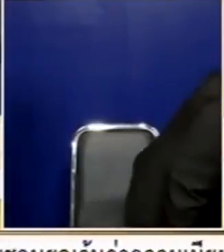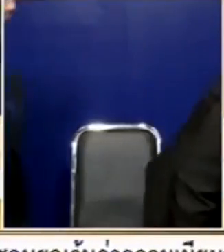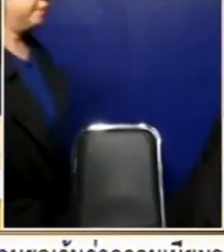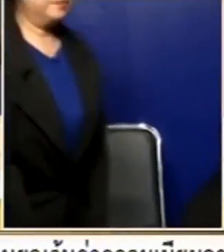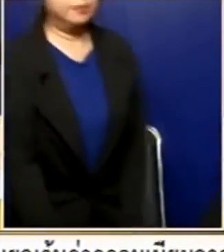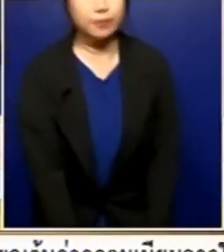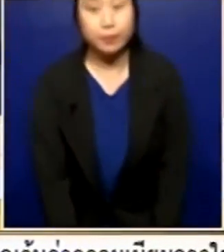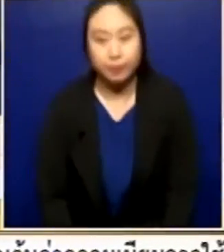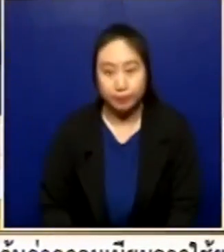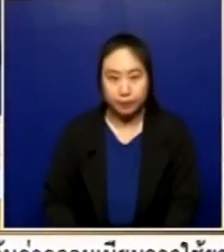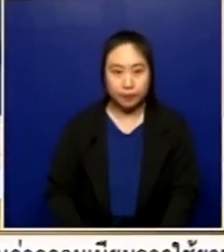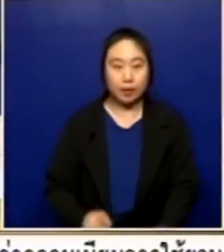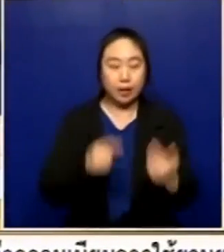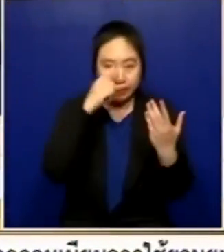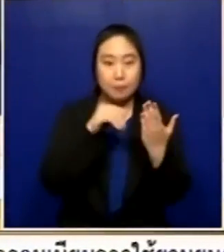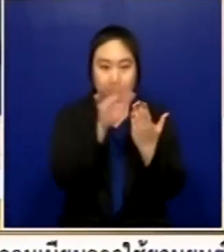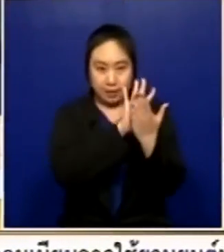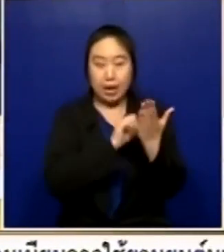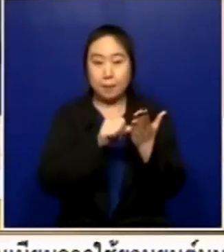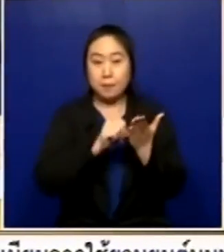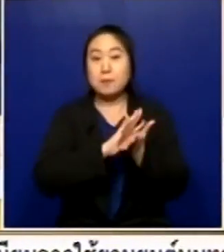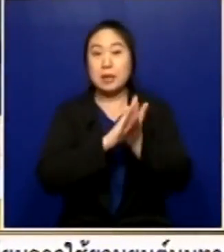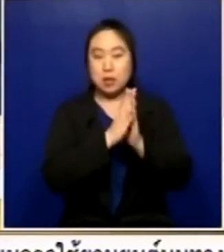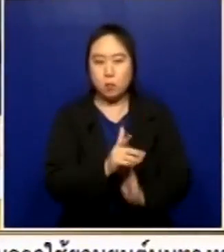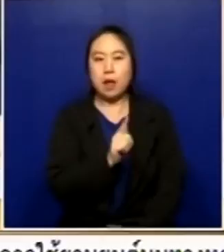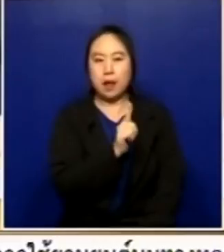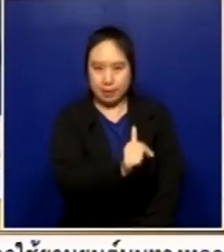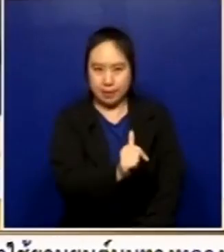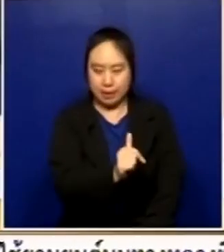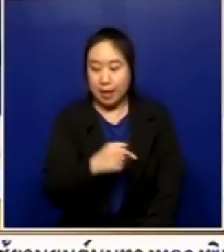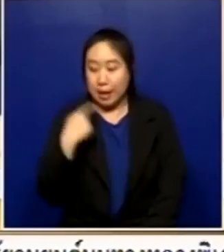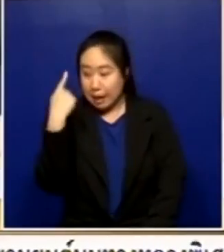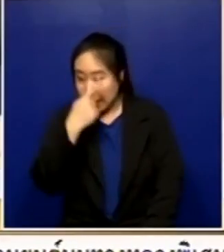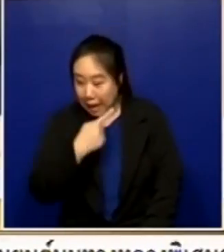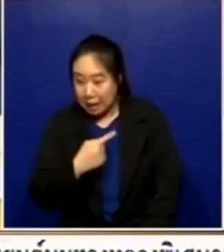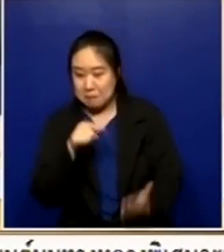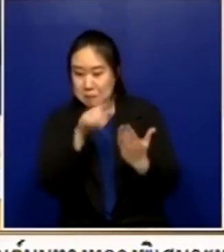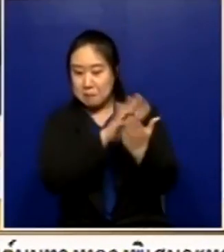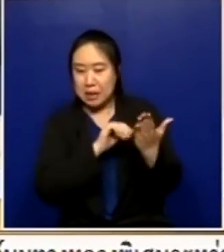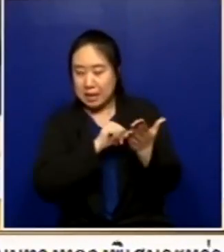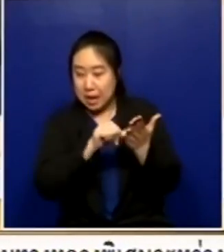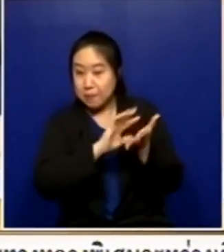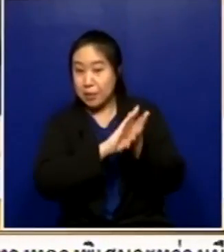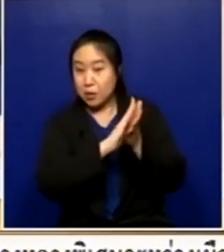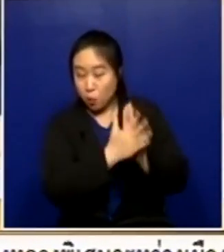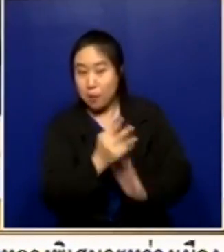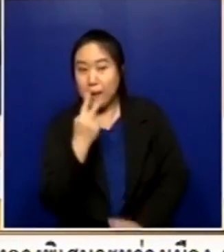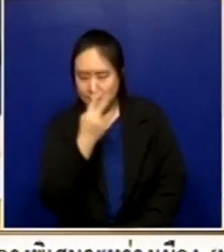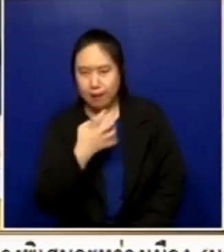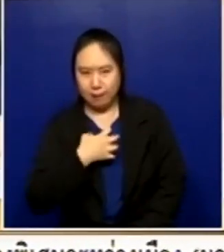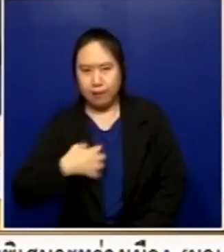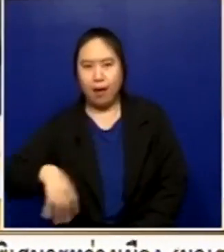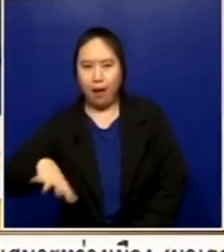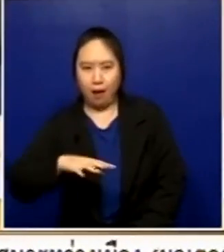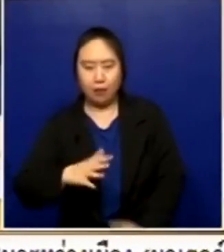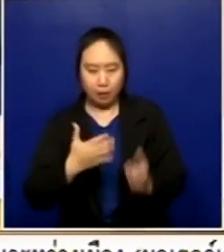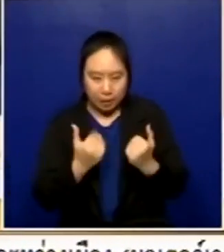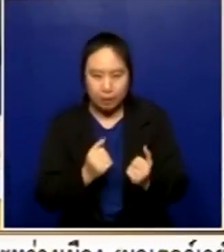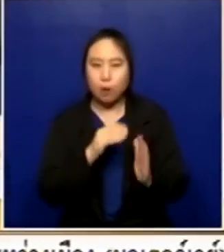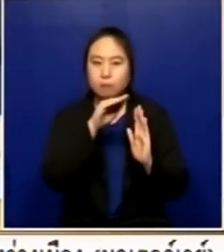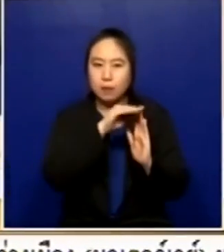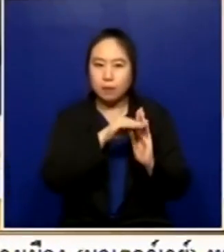เรื่องดีและไม่มีใครที่ไม่อยากเห็นประเทศนี้ถูกปฏิรูปเพียงแต่ว่ากระบวนการไปทั่วประเทศต้องเดินหน้าไป